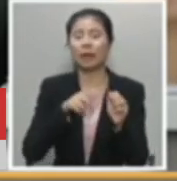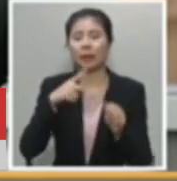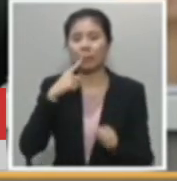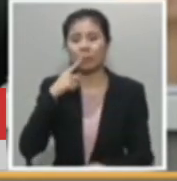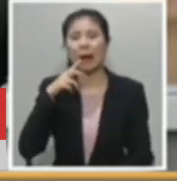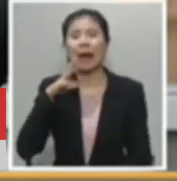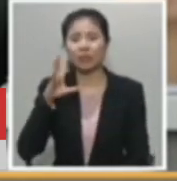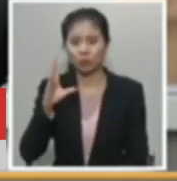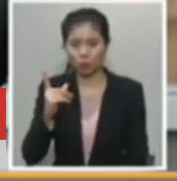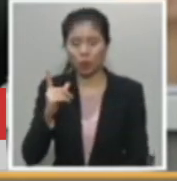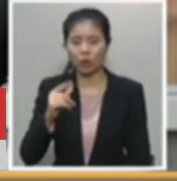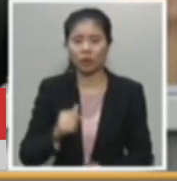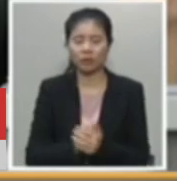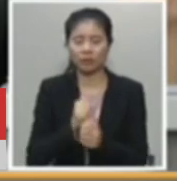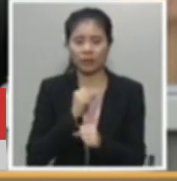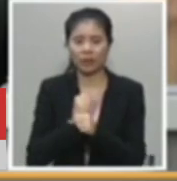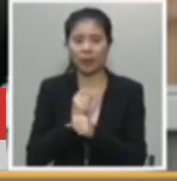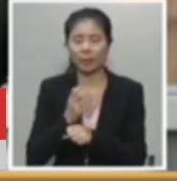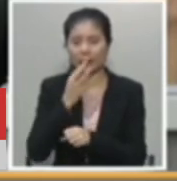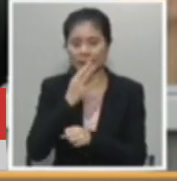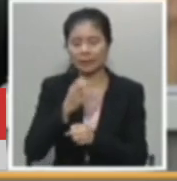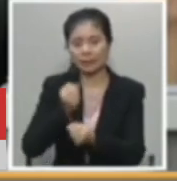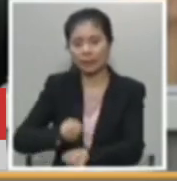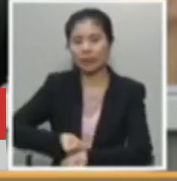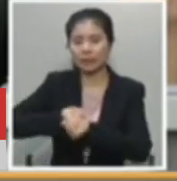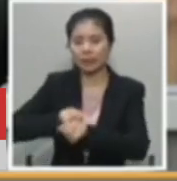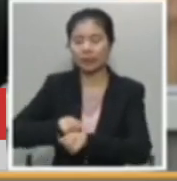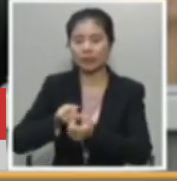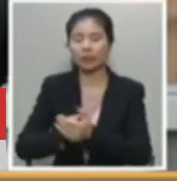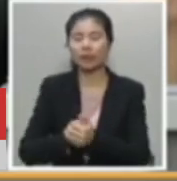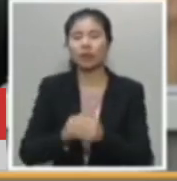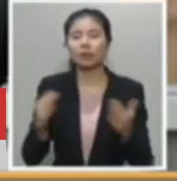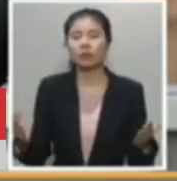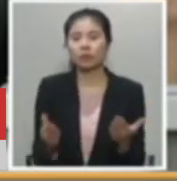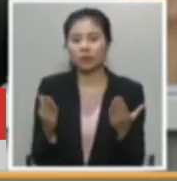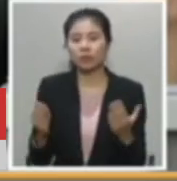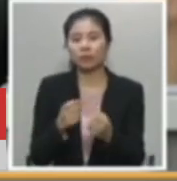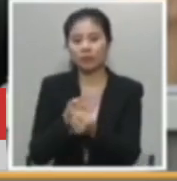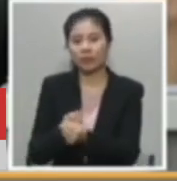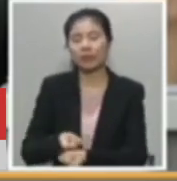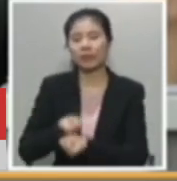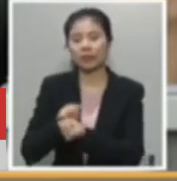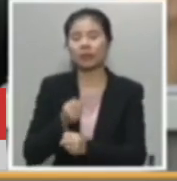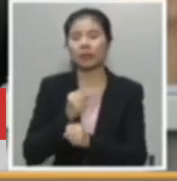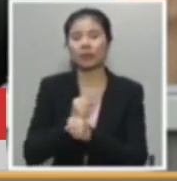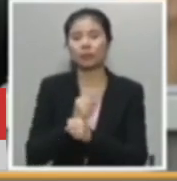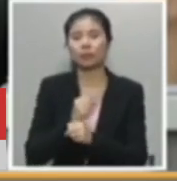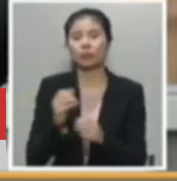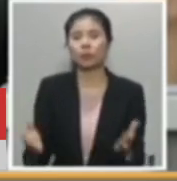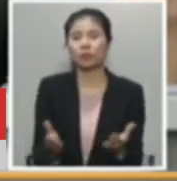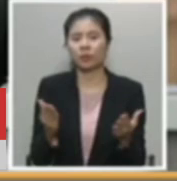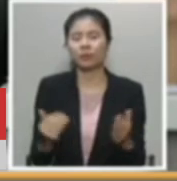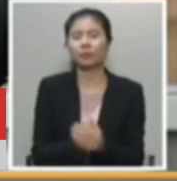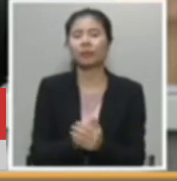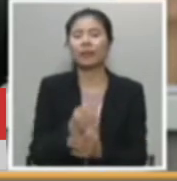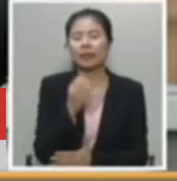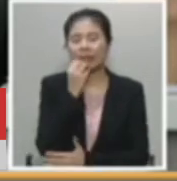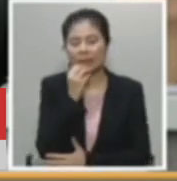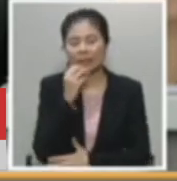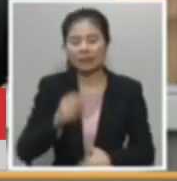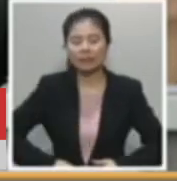ก็ทำอาชีพการทำการเกษตรกรรมกรมส่งเสริมทางการเกษตรก็ได้ส่งเสริมอะไรครับที่อยู่ที่กินก็ลำบ